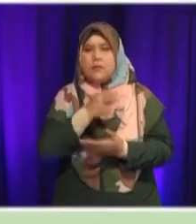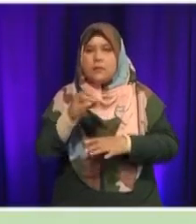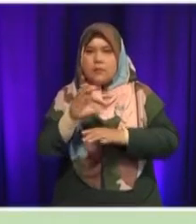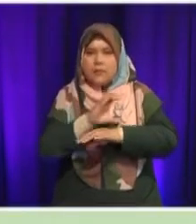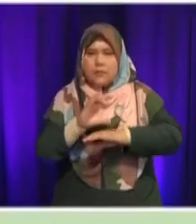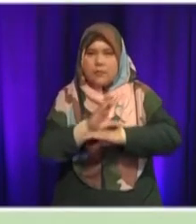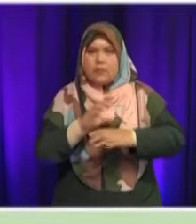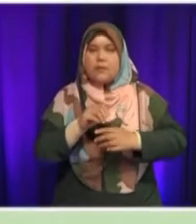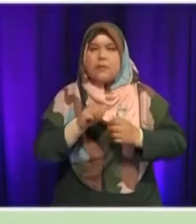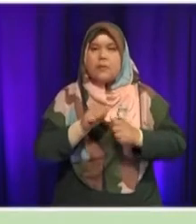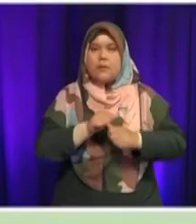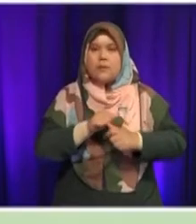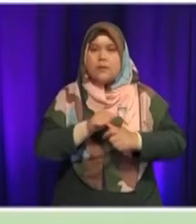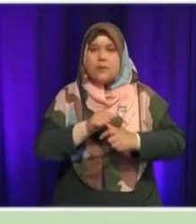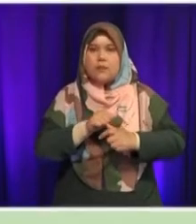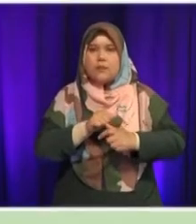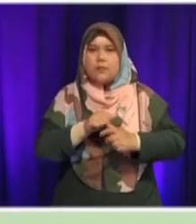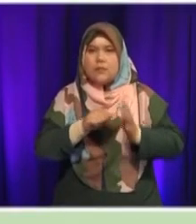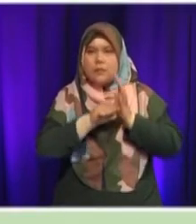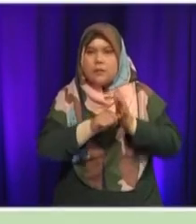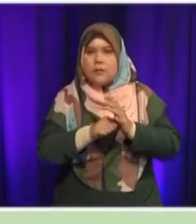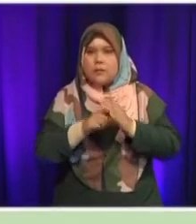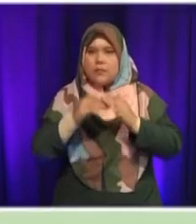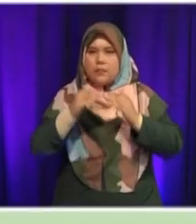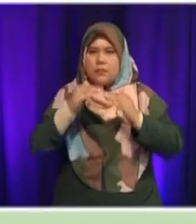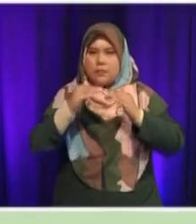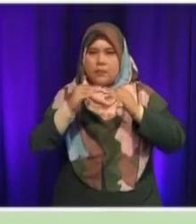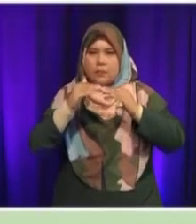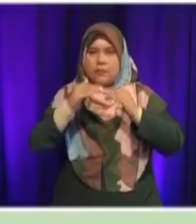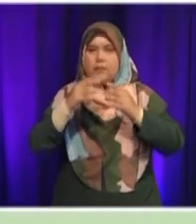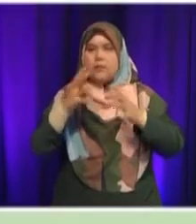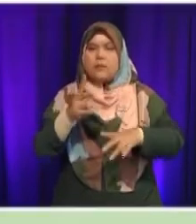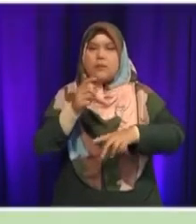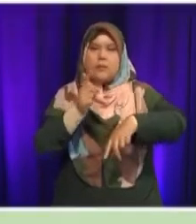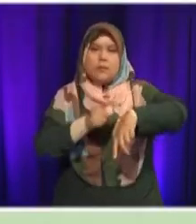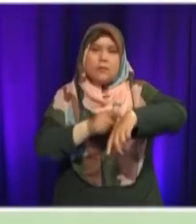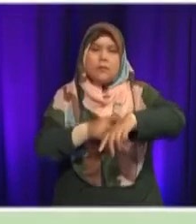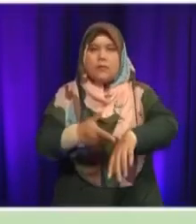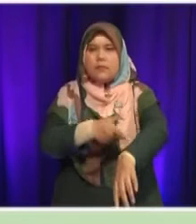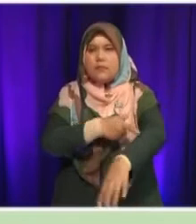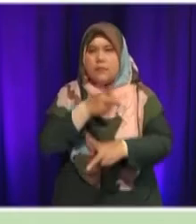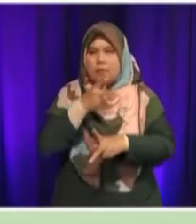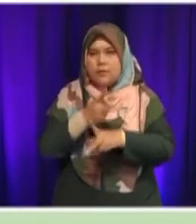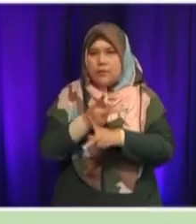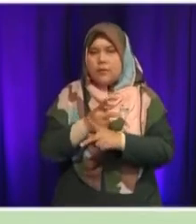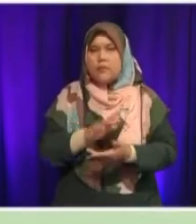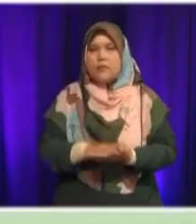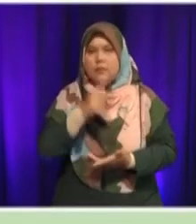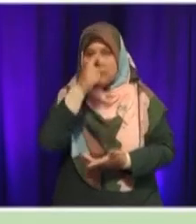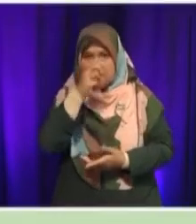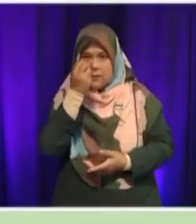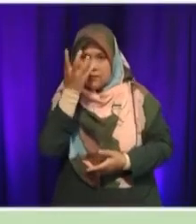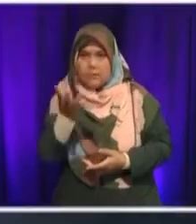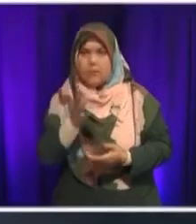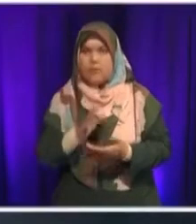ini dapat distabilkan lah supaya Jangan kaya dia lebih tahan lama Oke dan untuk ini